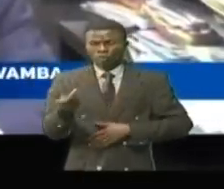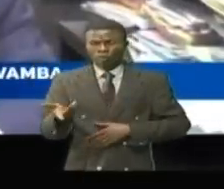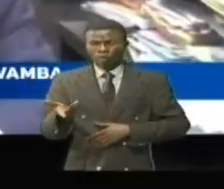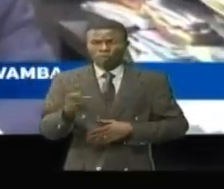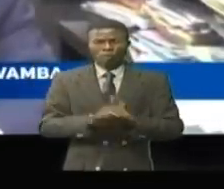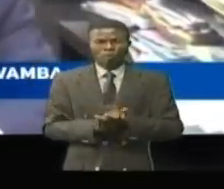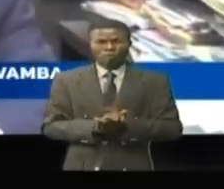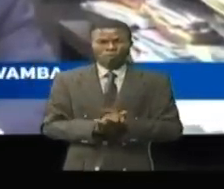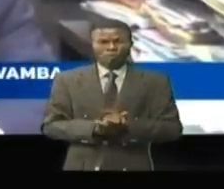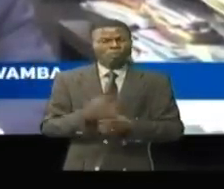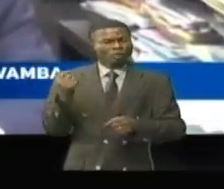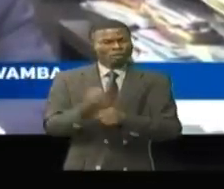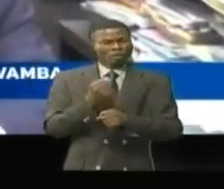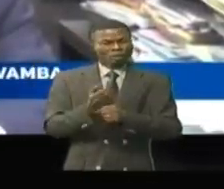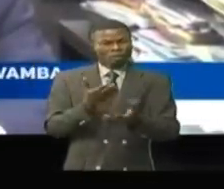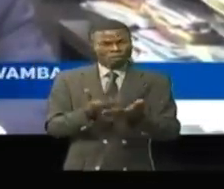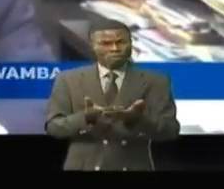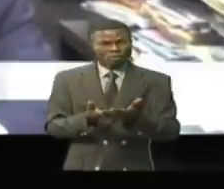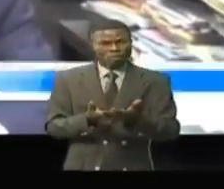en général,